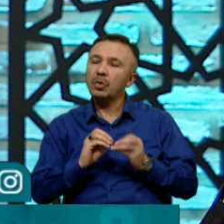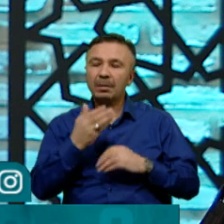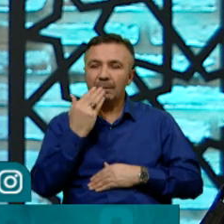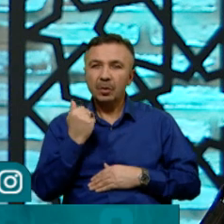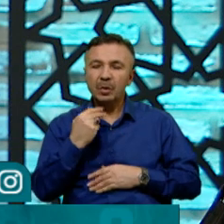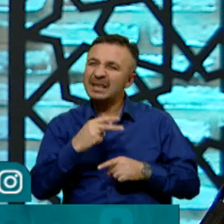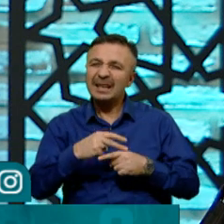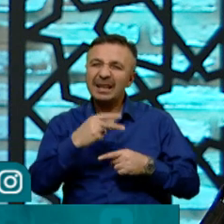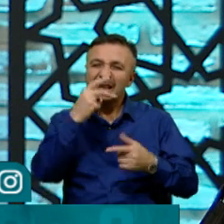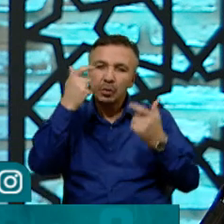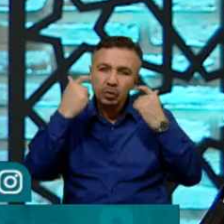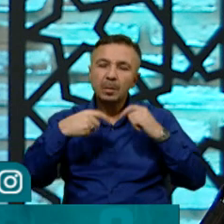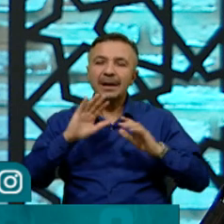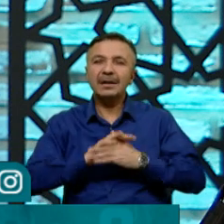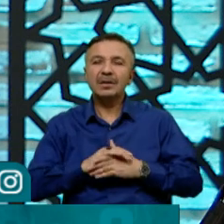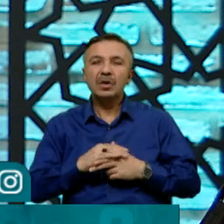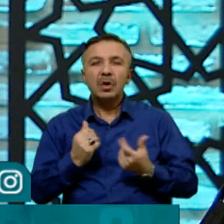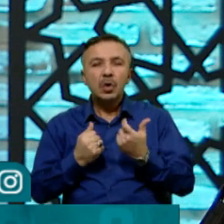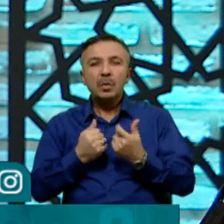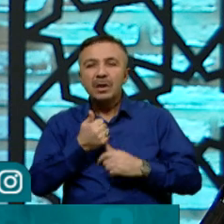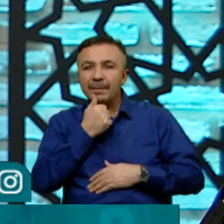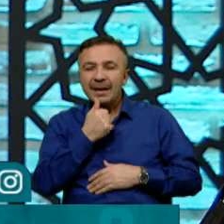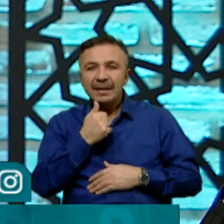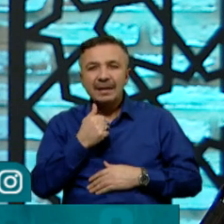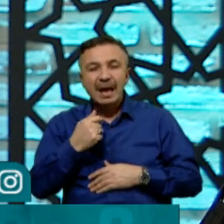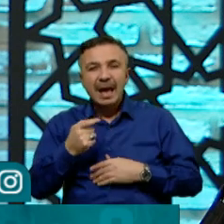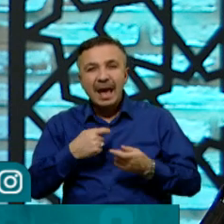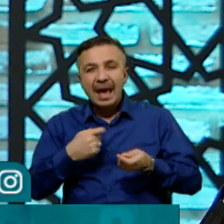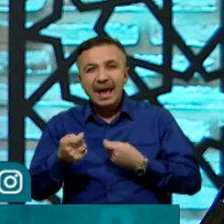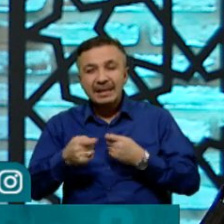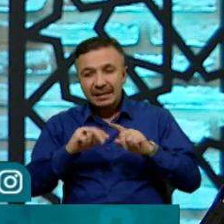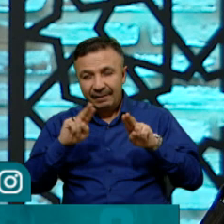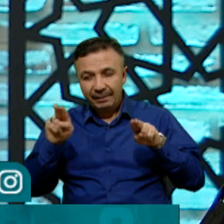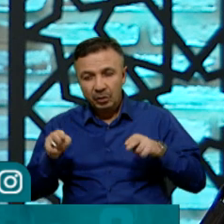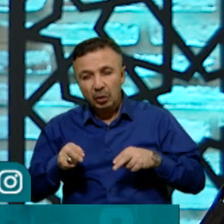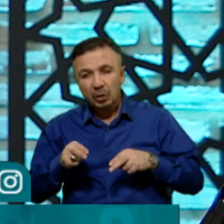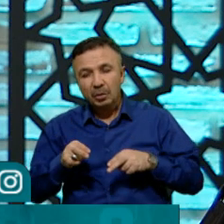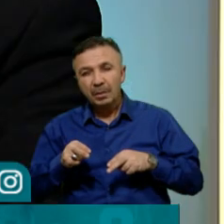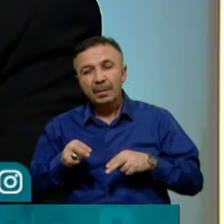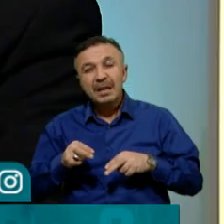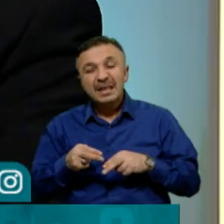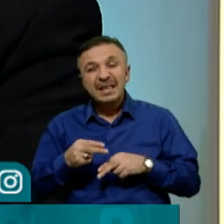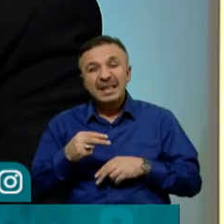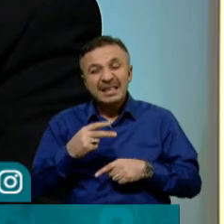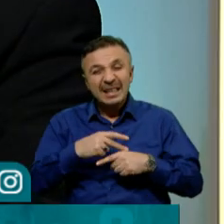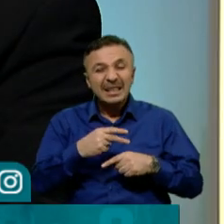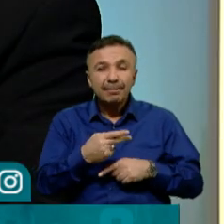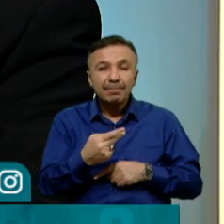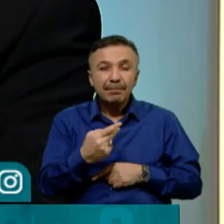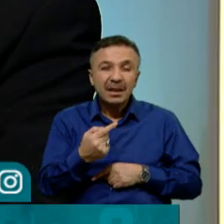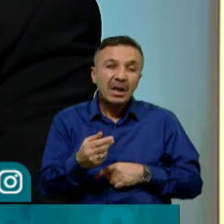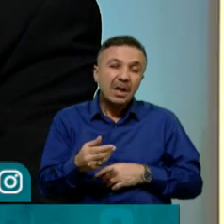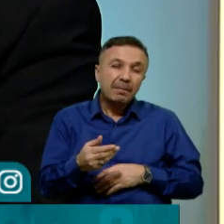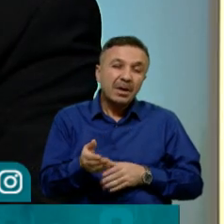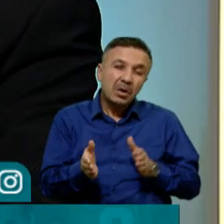Peki ümit veriyor ki esnafın Kıymetli hocam zekatın bir kısmını para olarak veriyorum bir kısmında mal olarak veriyorum mal olarak